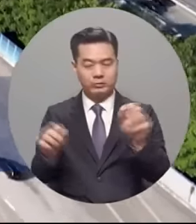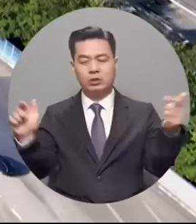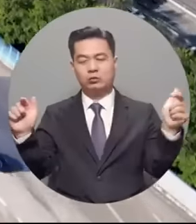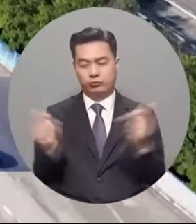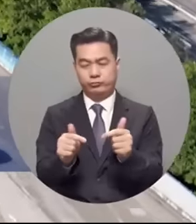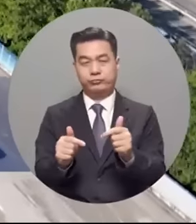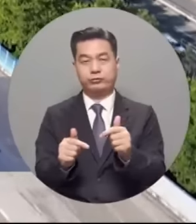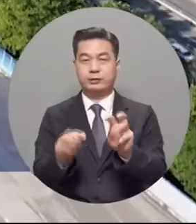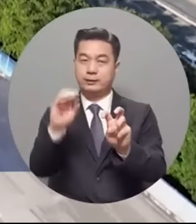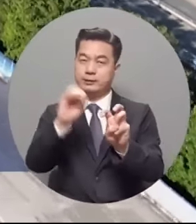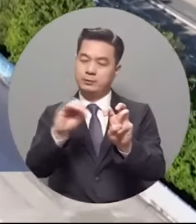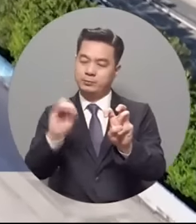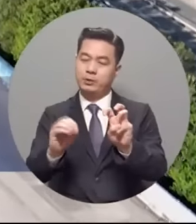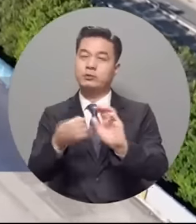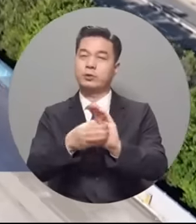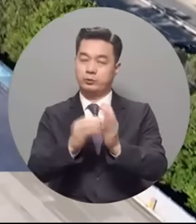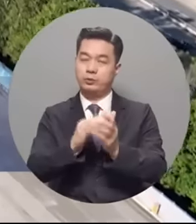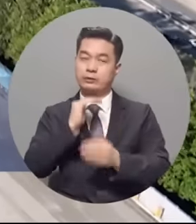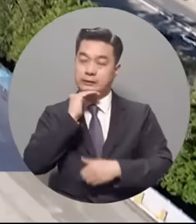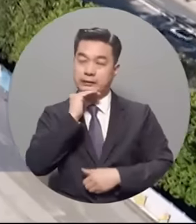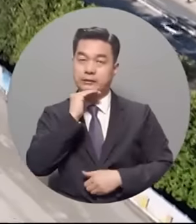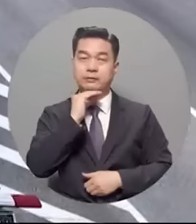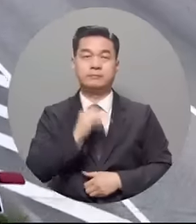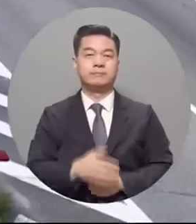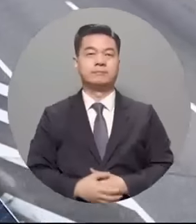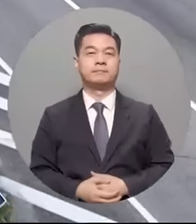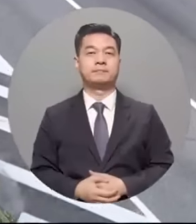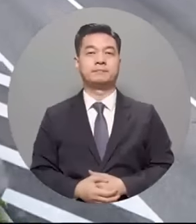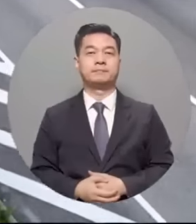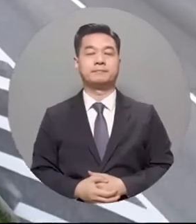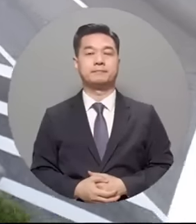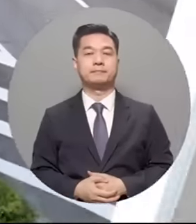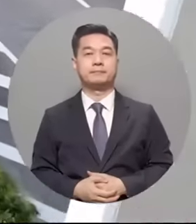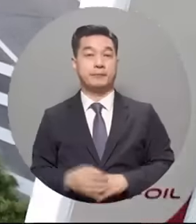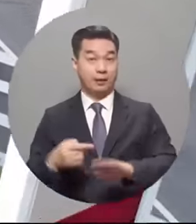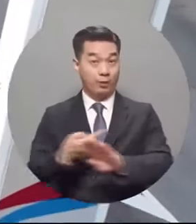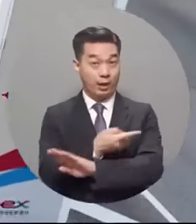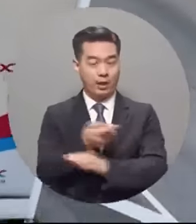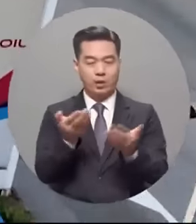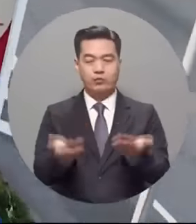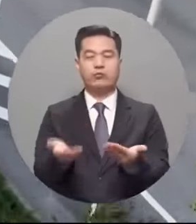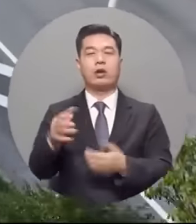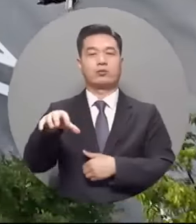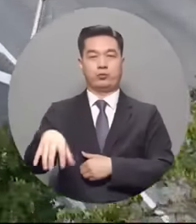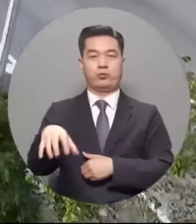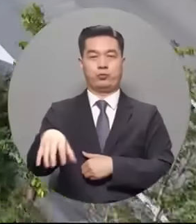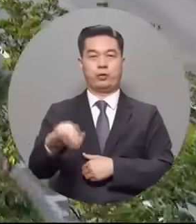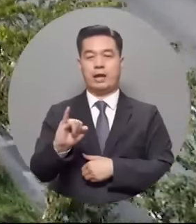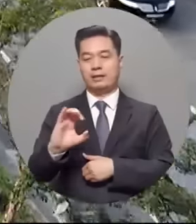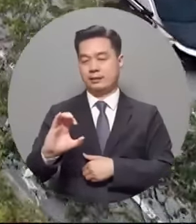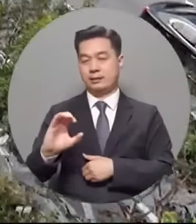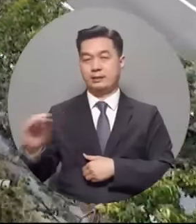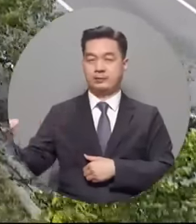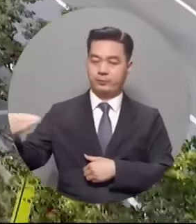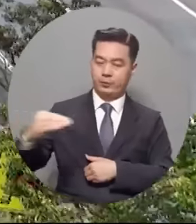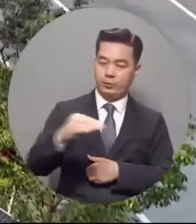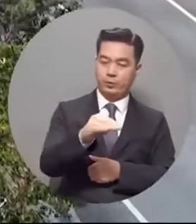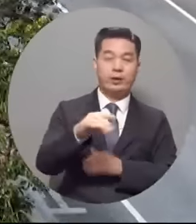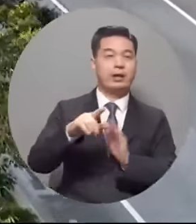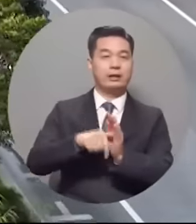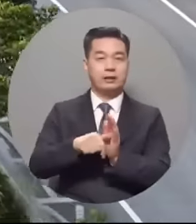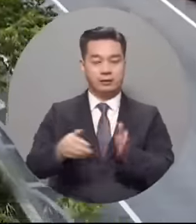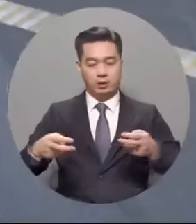300km까지 30% 감축을 기대합니다. 이 밖에 휴게소나 IC에서 고속도로에 진입할 때 교통 상황에